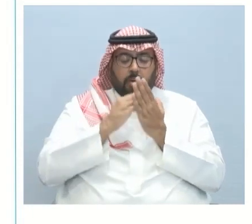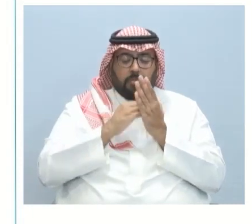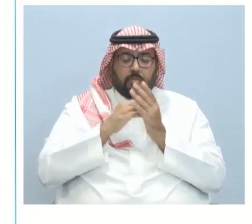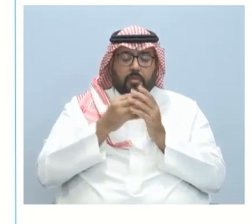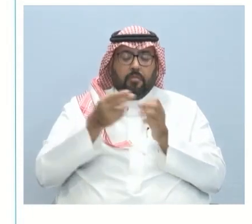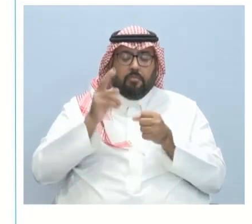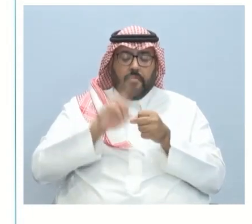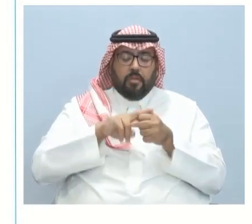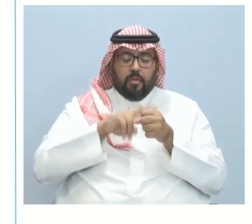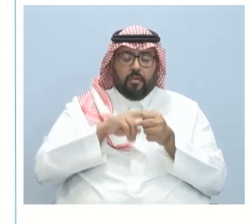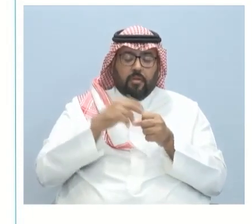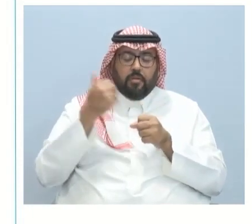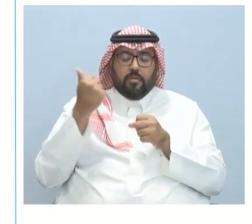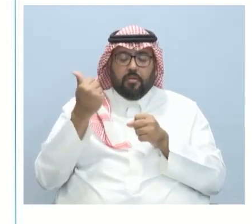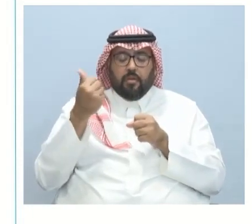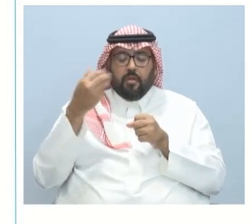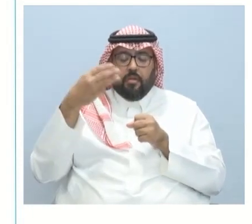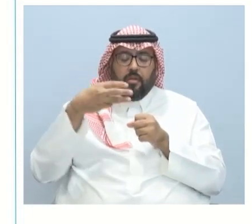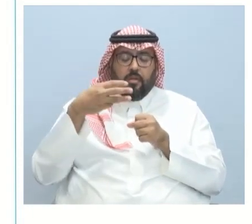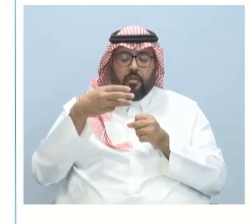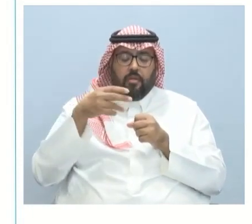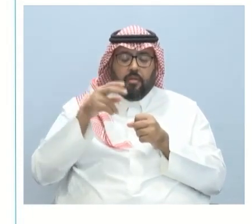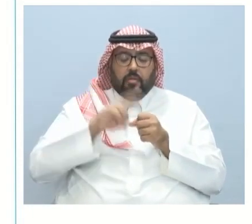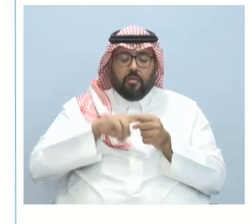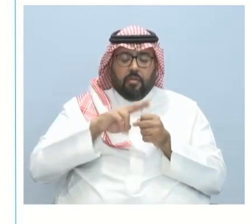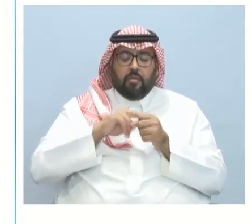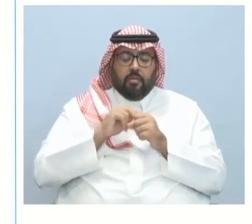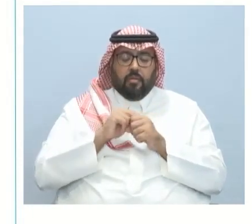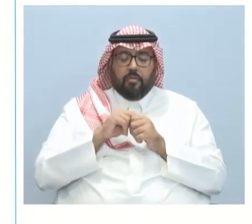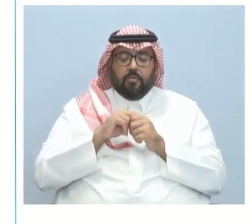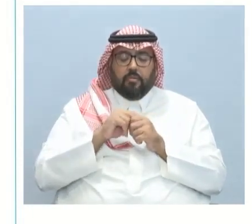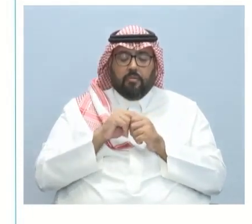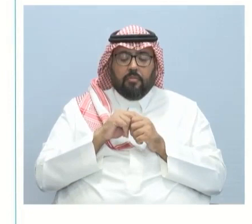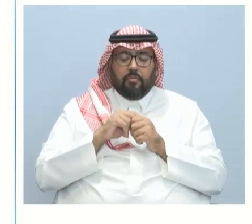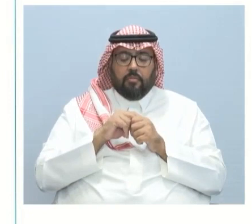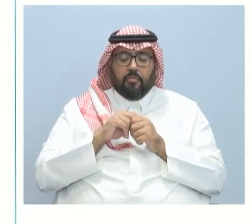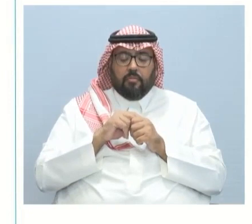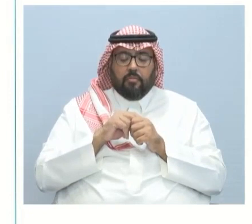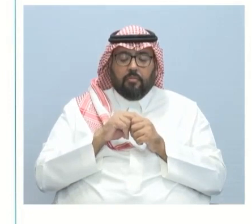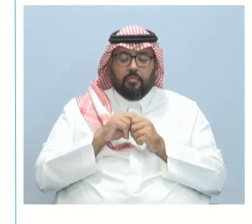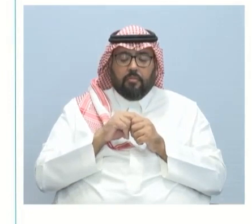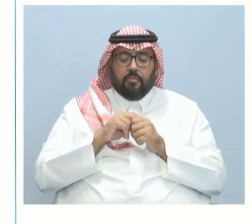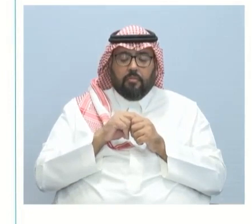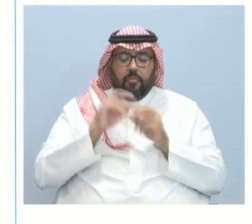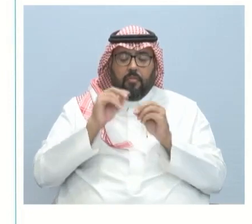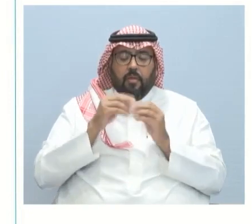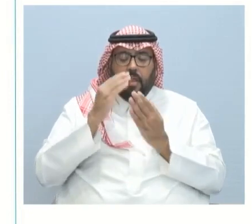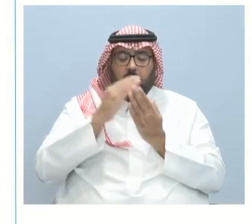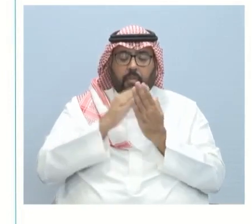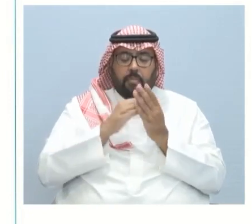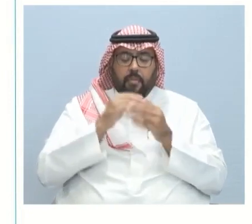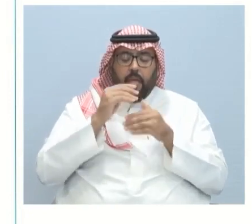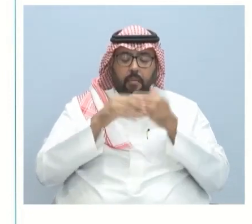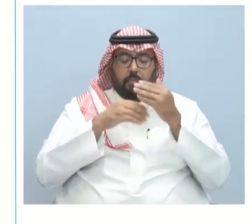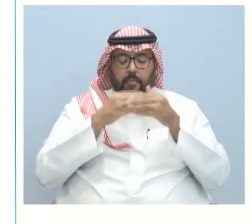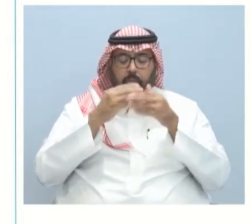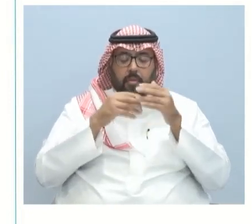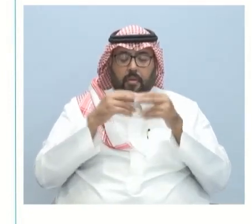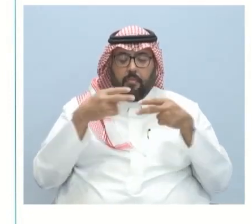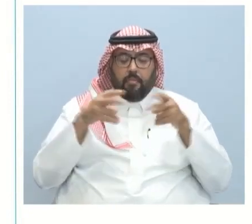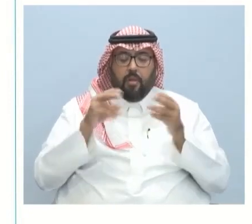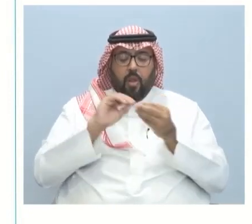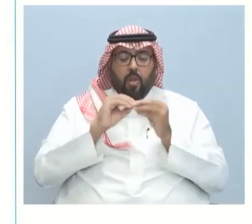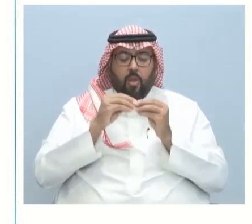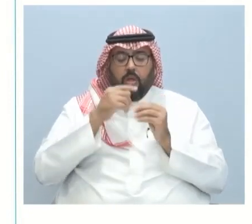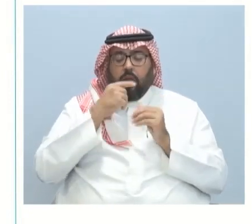بتكرارها 36 تكرار هنا لبنت عندما بدات اضبط اللون